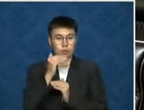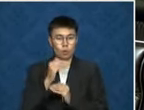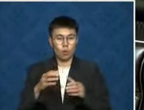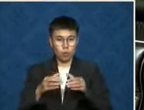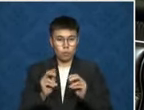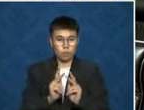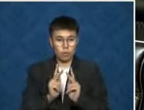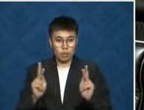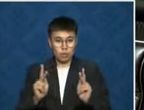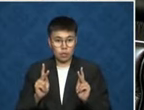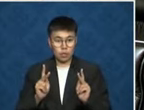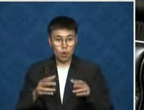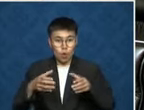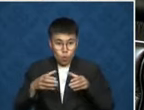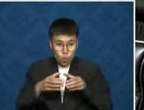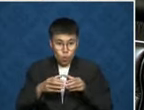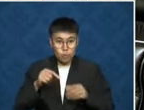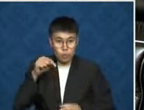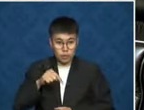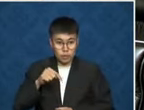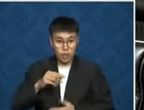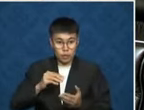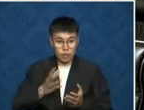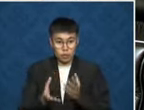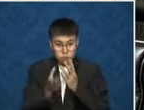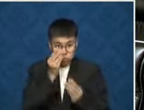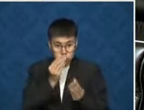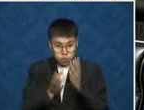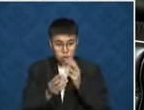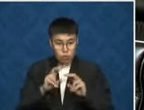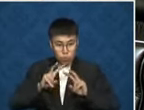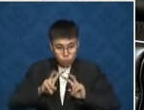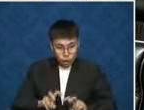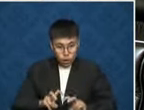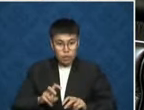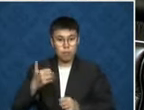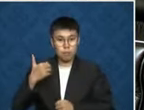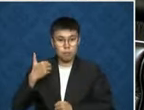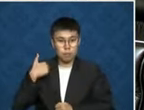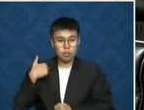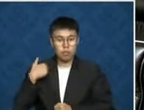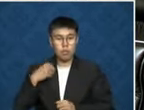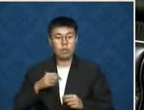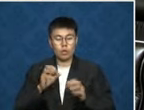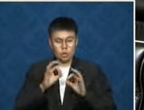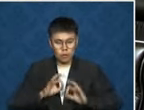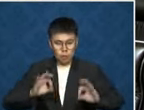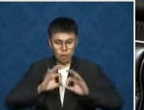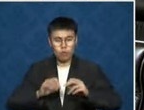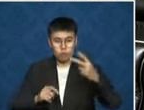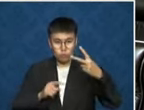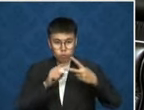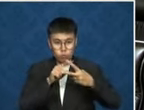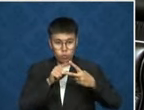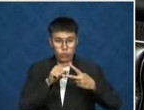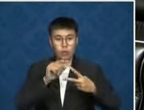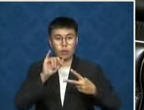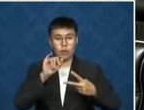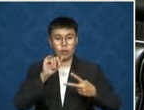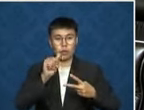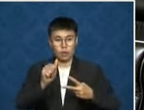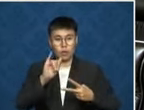การวิสามัญชุดนี้นะครับถ้าเราจะตั้งขึ้นมาเพื่อศึกษาเนี่ยผมคิดว่ามีอยู่2องค์ประกอบด้วยกันที่สำคัญครับท่านประธาน AI ทุกตั